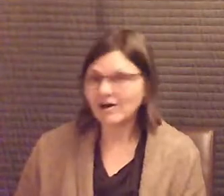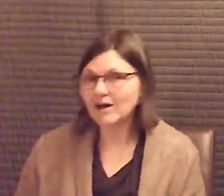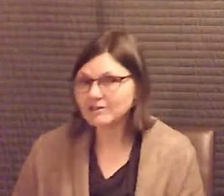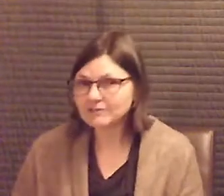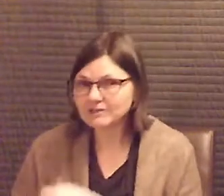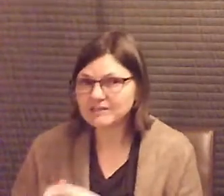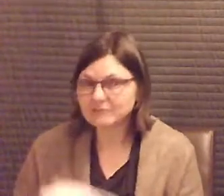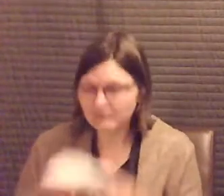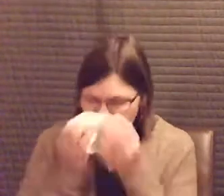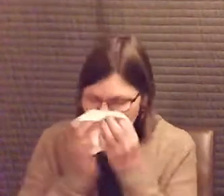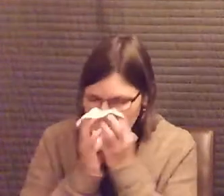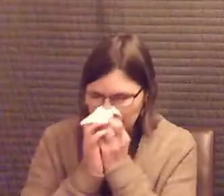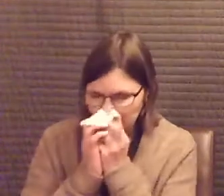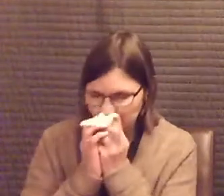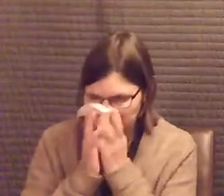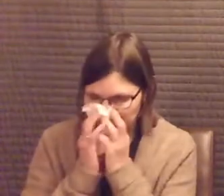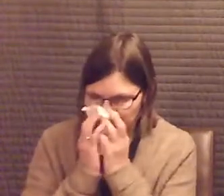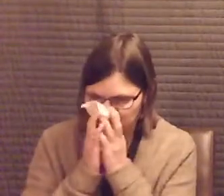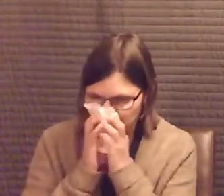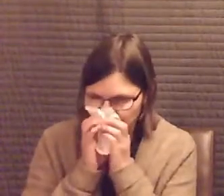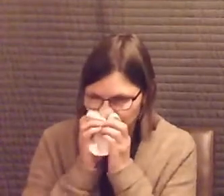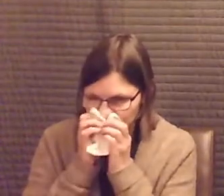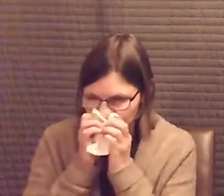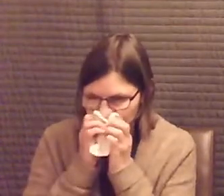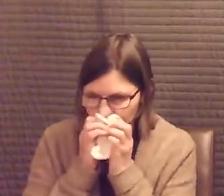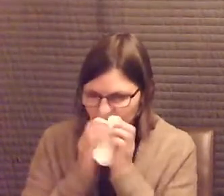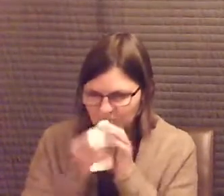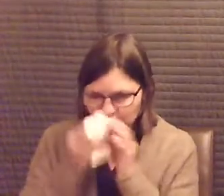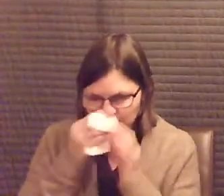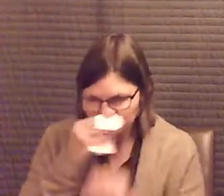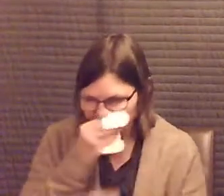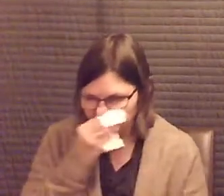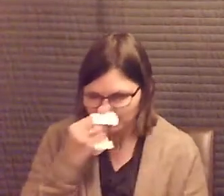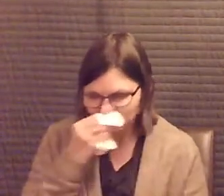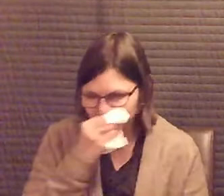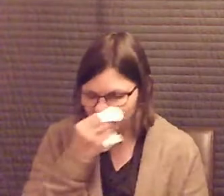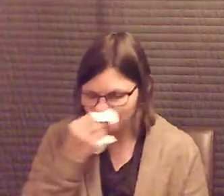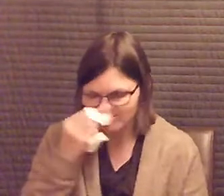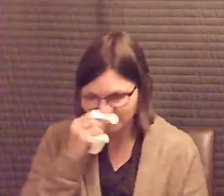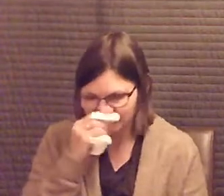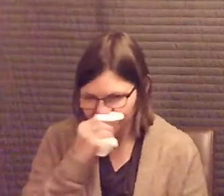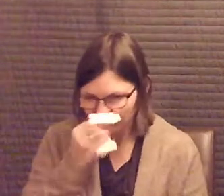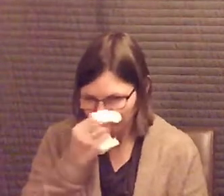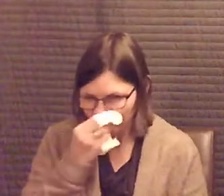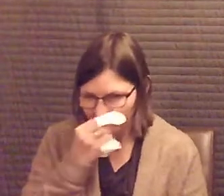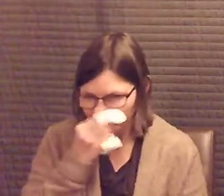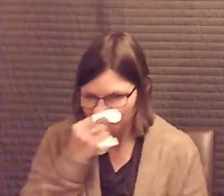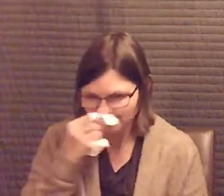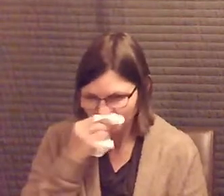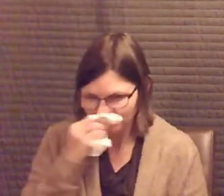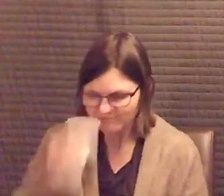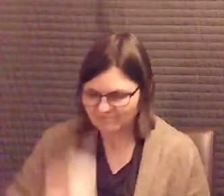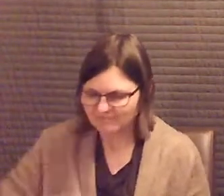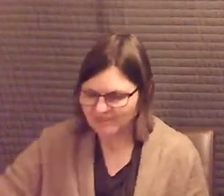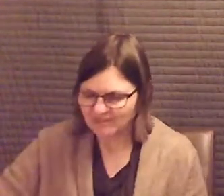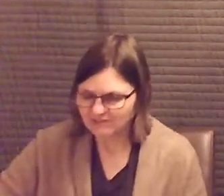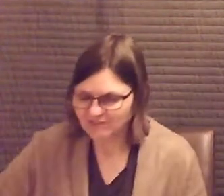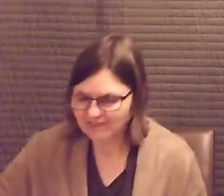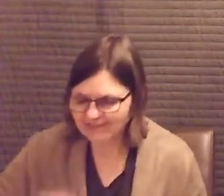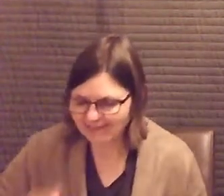maand is niet heel hoog de prijs van mijn modem de prezen god